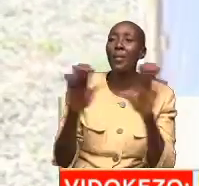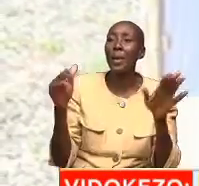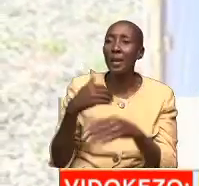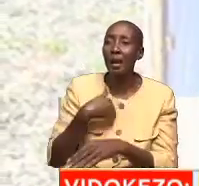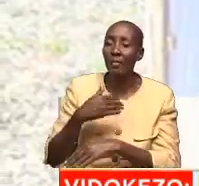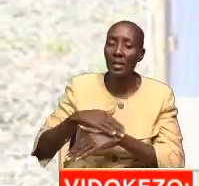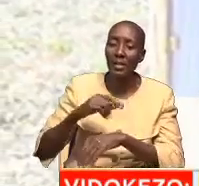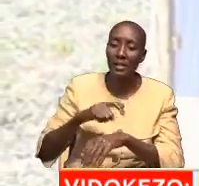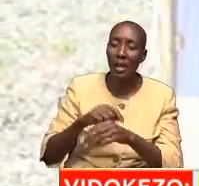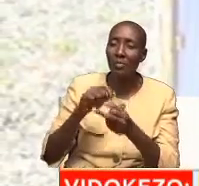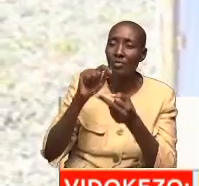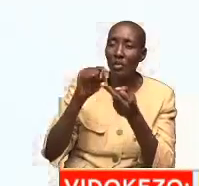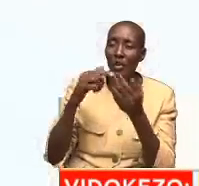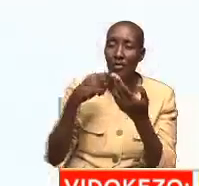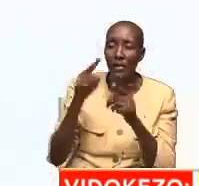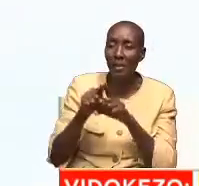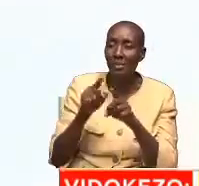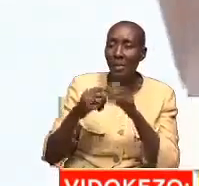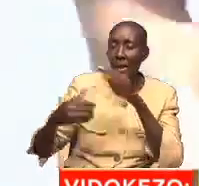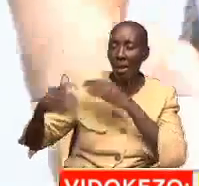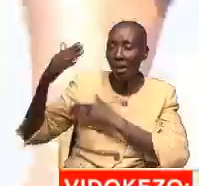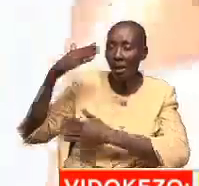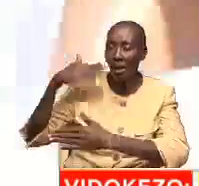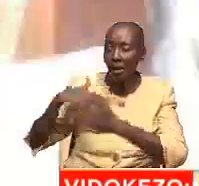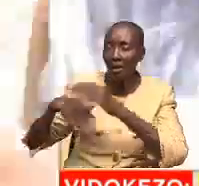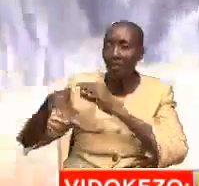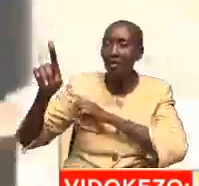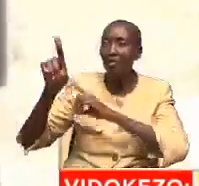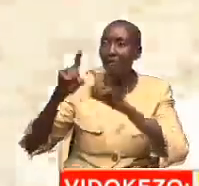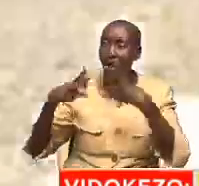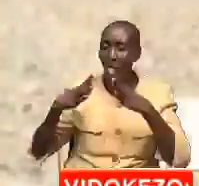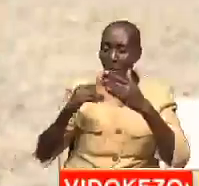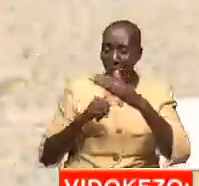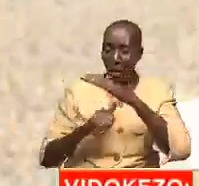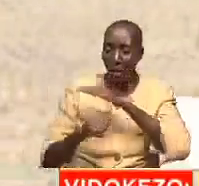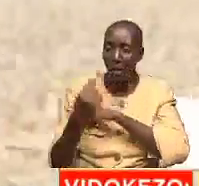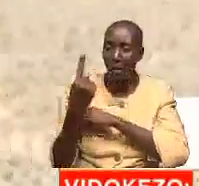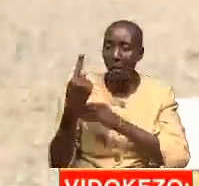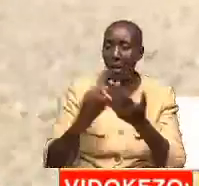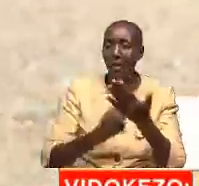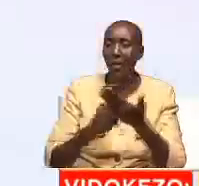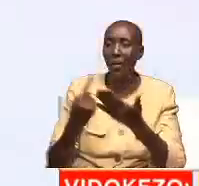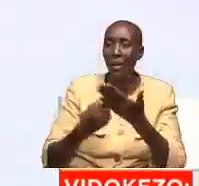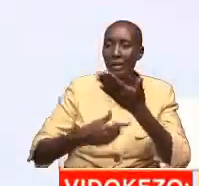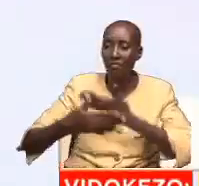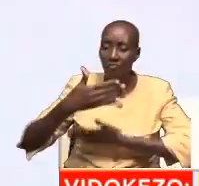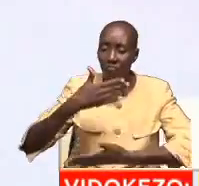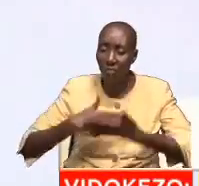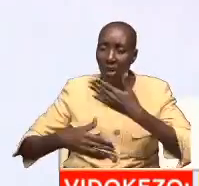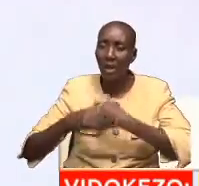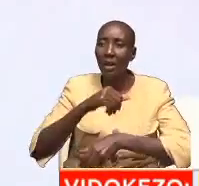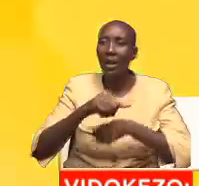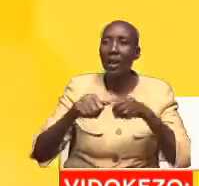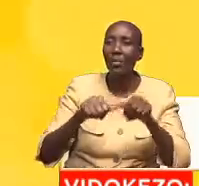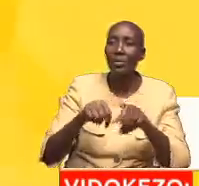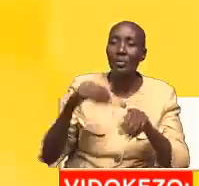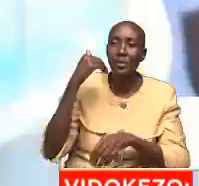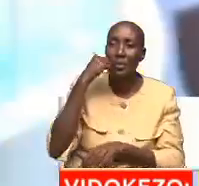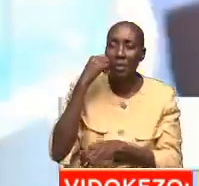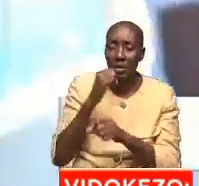vipimo pamoja na historia ya usafiri na watu waliotangamana nao chini ya juma moja kama inavyotakiwa kuhusiana na maambukizi ya virusi vya